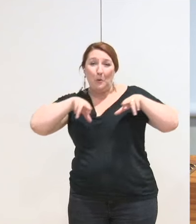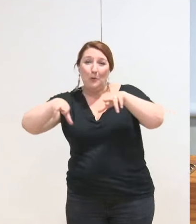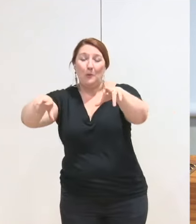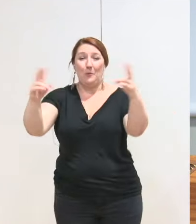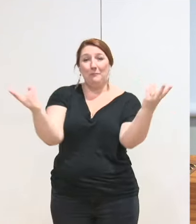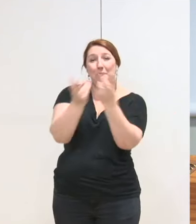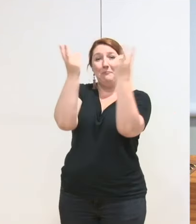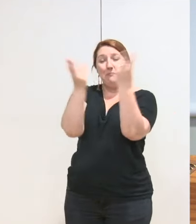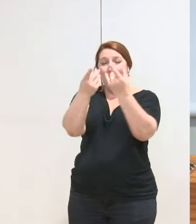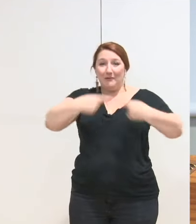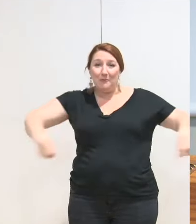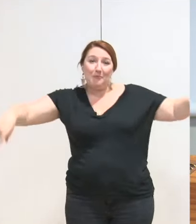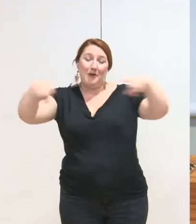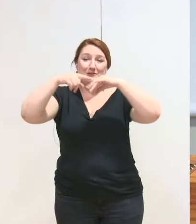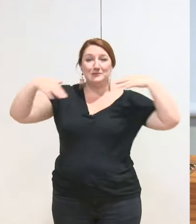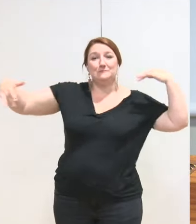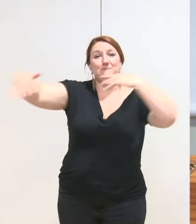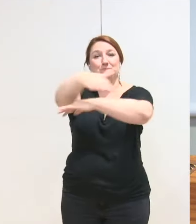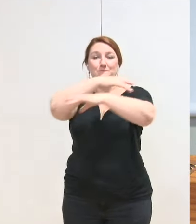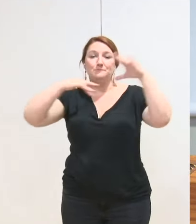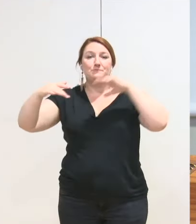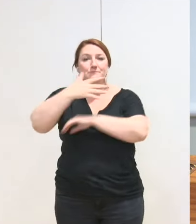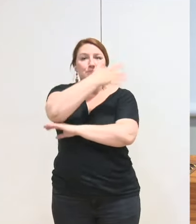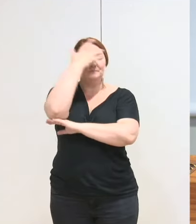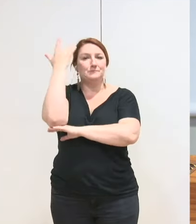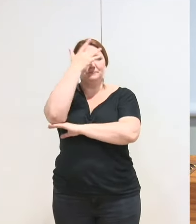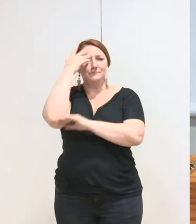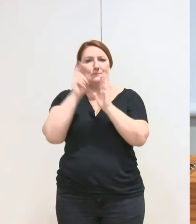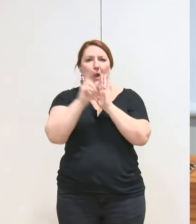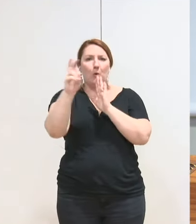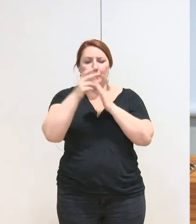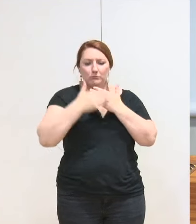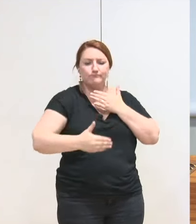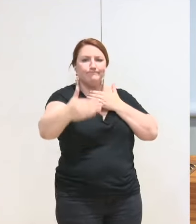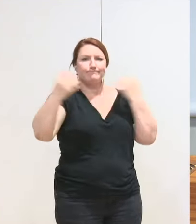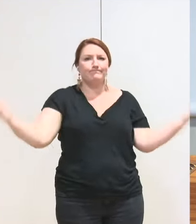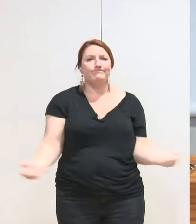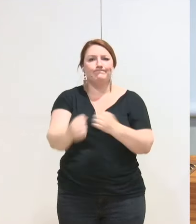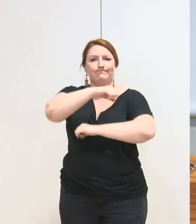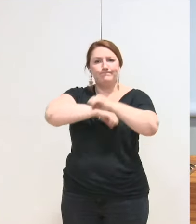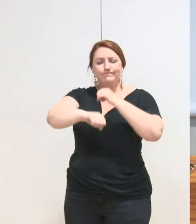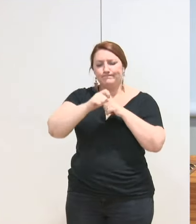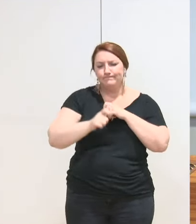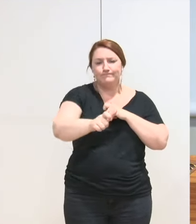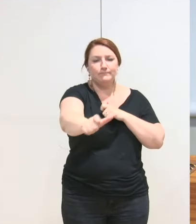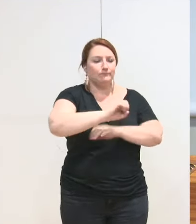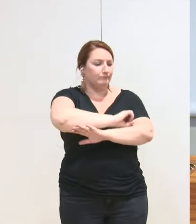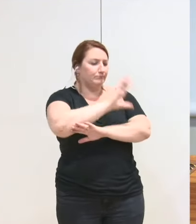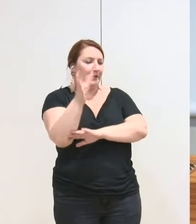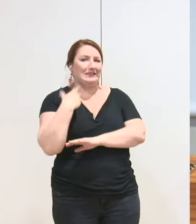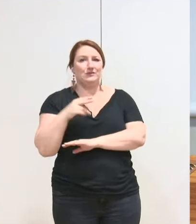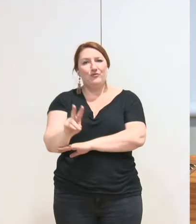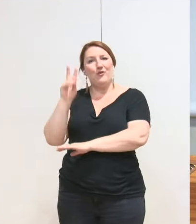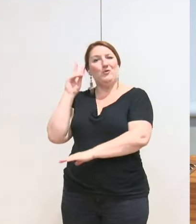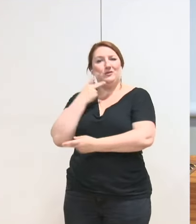été à Grenoble nous l'avons présenté à la presse et au grenoblebis vendredi dernier un